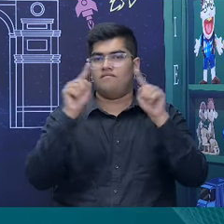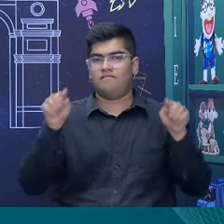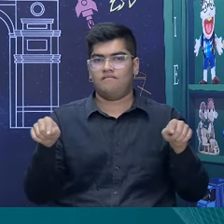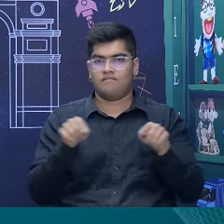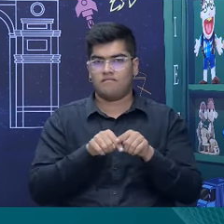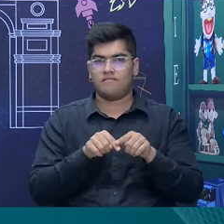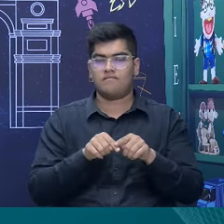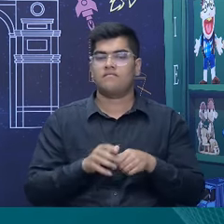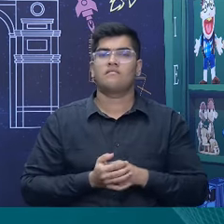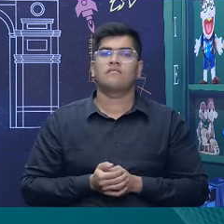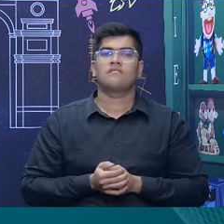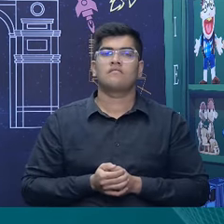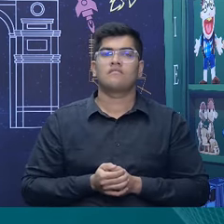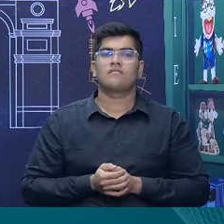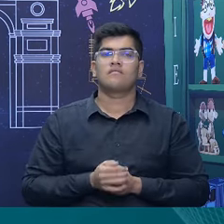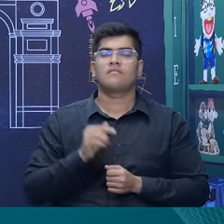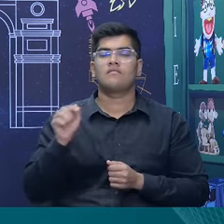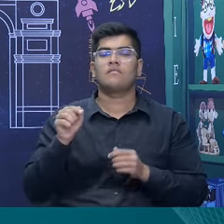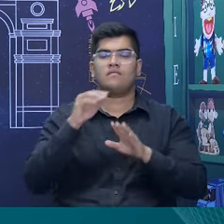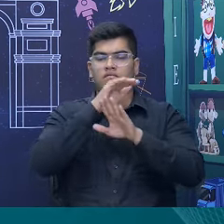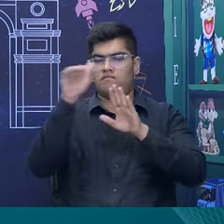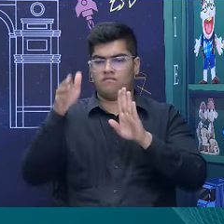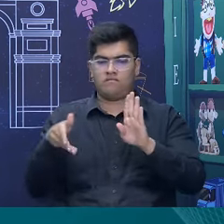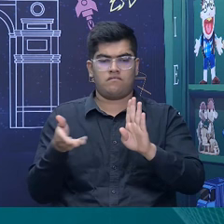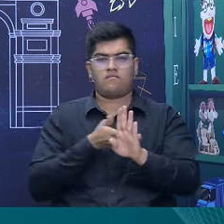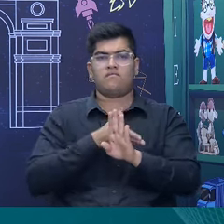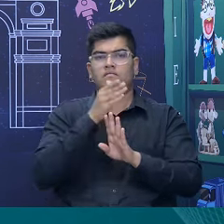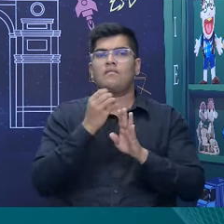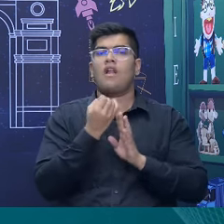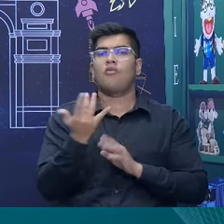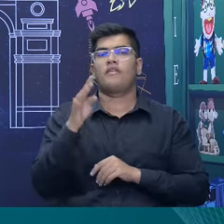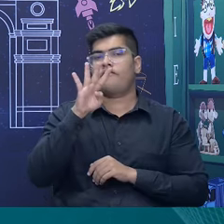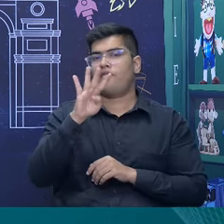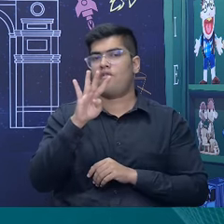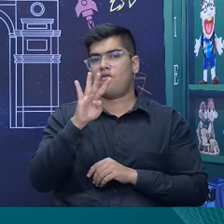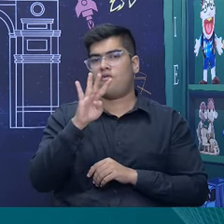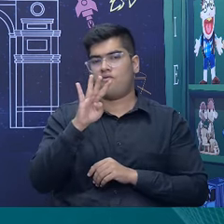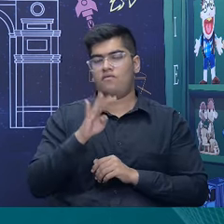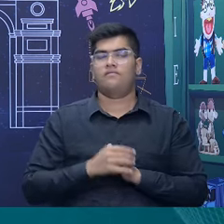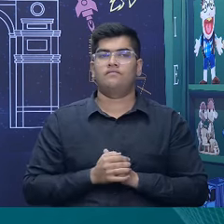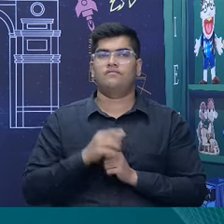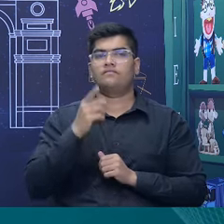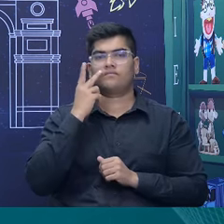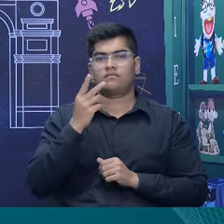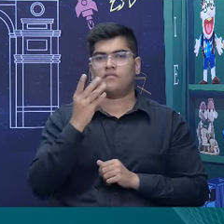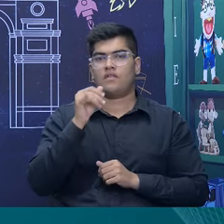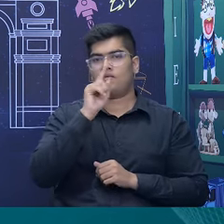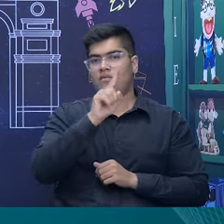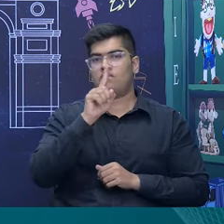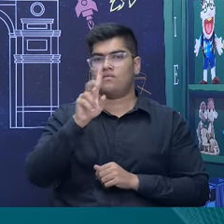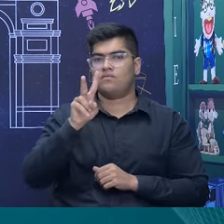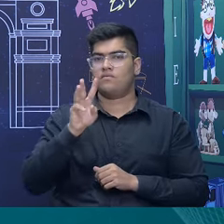है हां और कितने कोने हैं इसके कितने कोने दिख रहे हैं आपको समझ में आ रहे हैं चार चार गिन के बताएंगे जी